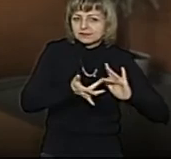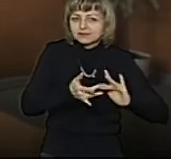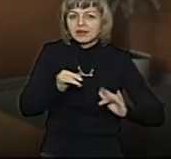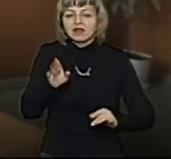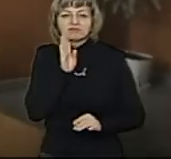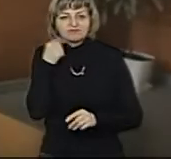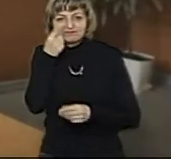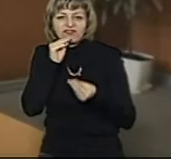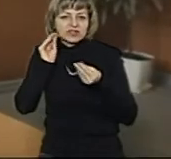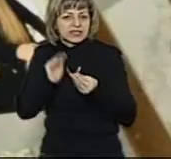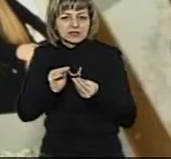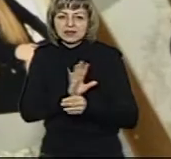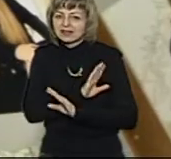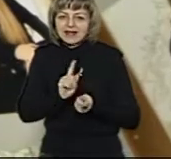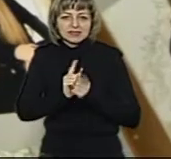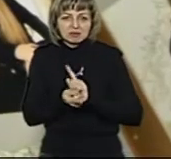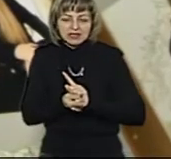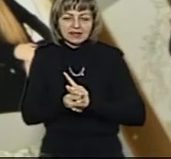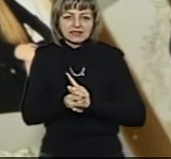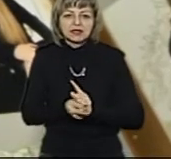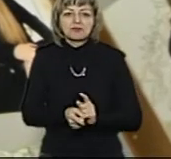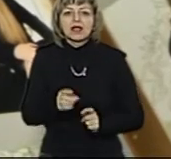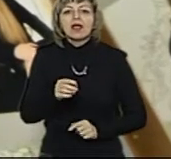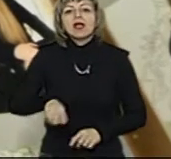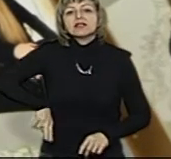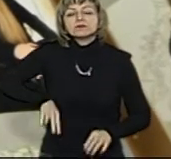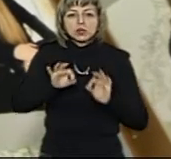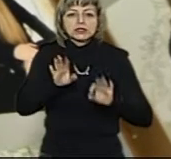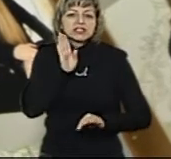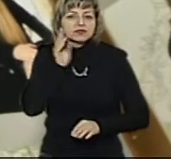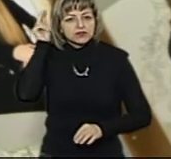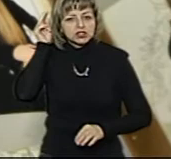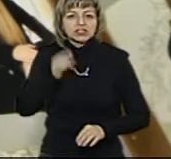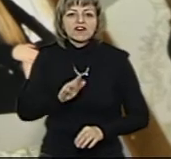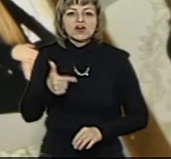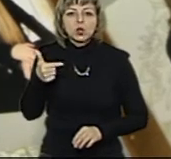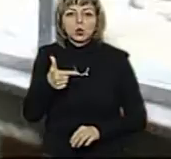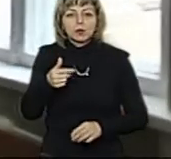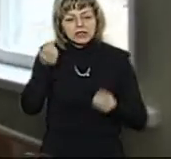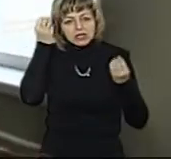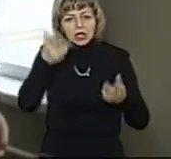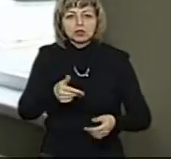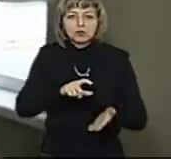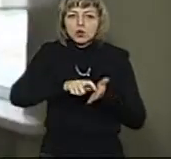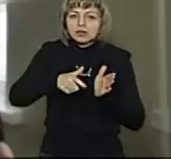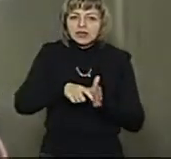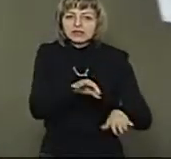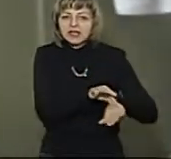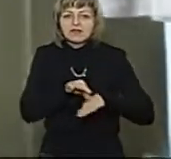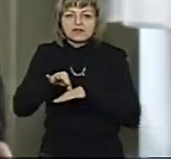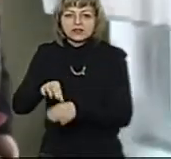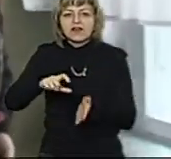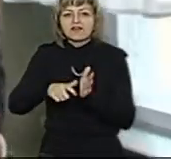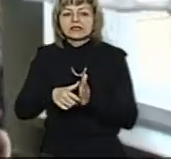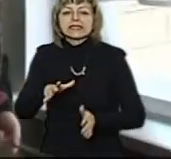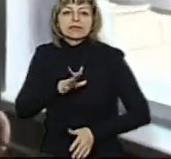не змінилася, яка була така і лишилася. Сергій Мороз каже, Юлія вчилася у гуманітарному класі, веде нас до кабінету, де